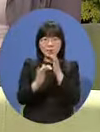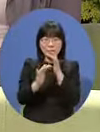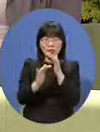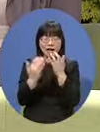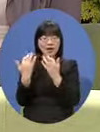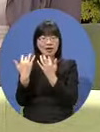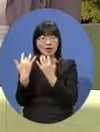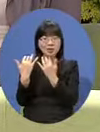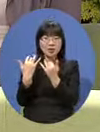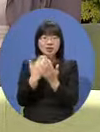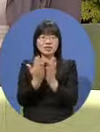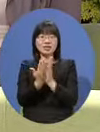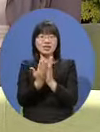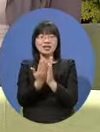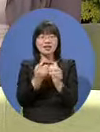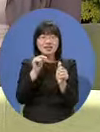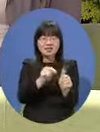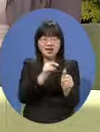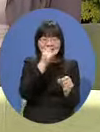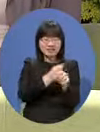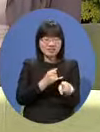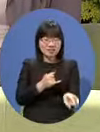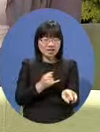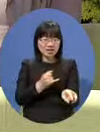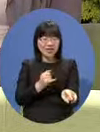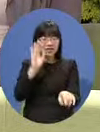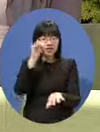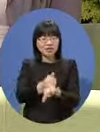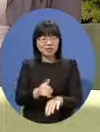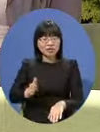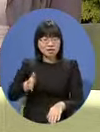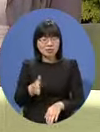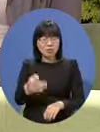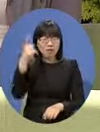시키니까 어머님은 이제 아니 뭐 전공을 시킬 거냐 자꾸